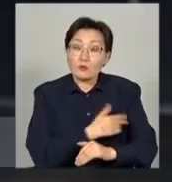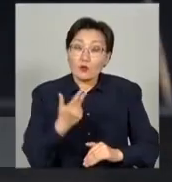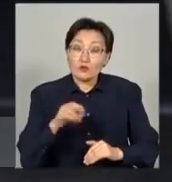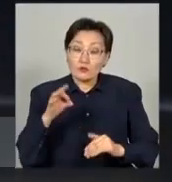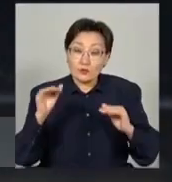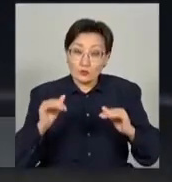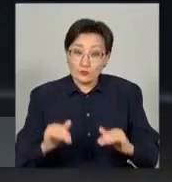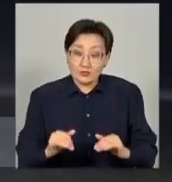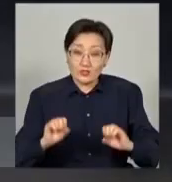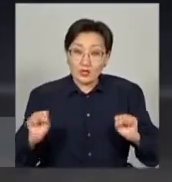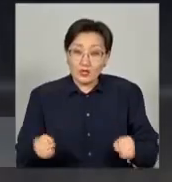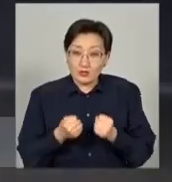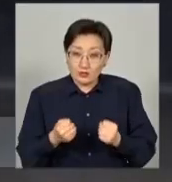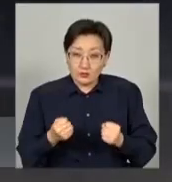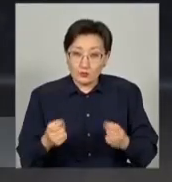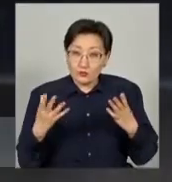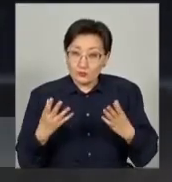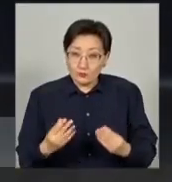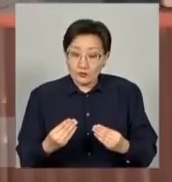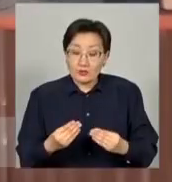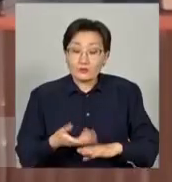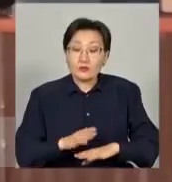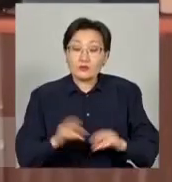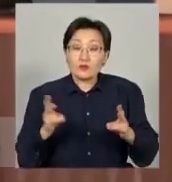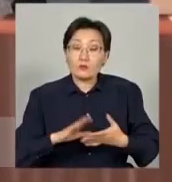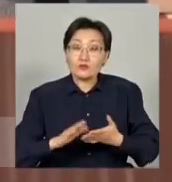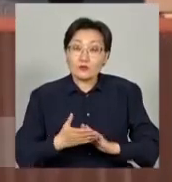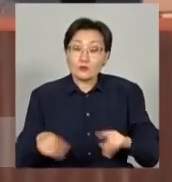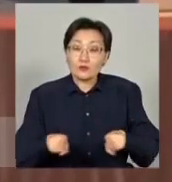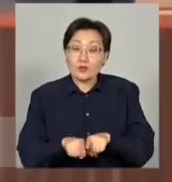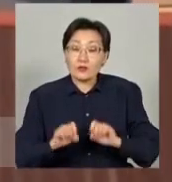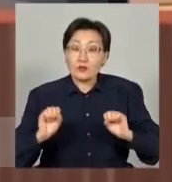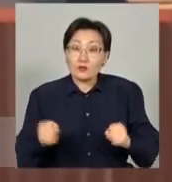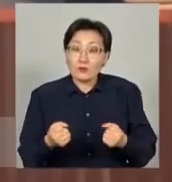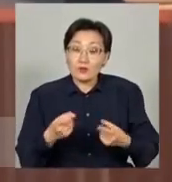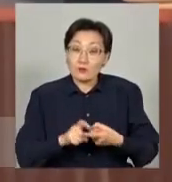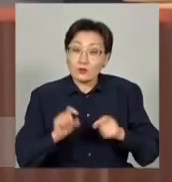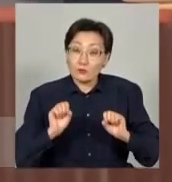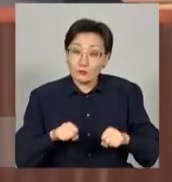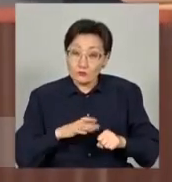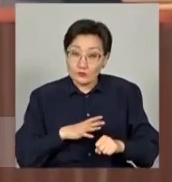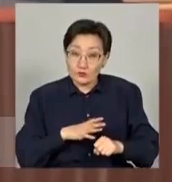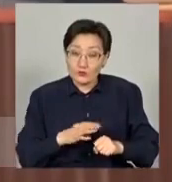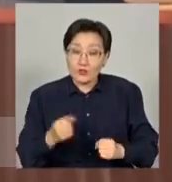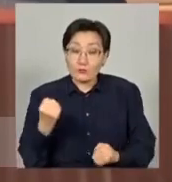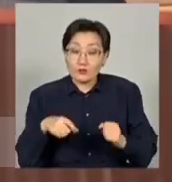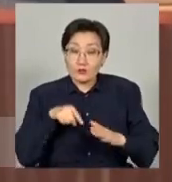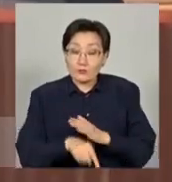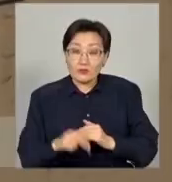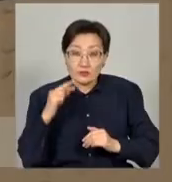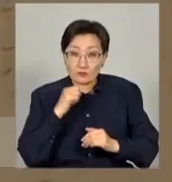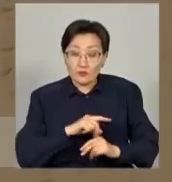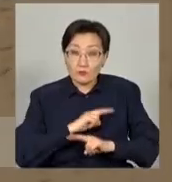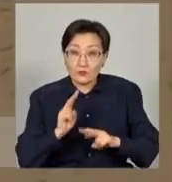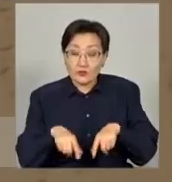дейін төмендеп, аяз күшейіп тұр. Оқыс оқиғаның да себебі осы күннің суықтығына байланысты болуы мүмкін. Көлік ішінде уланып о